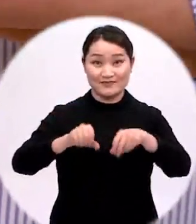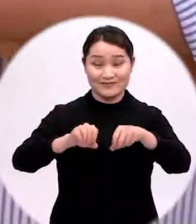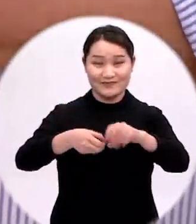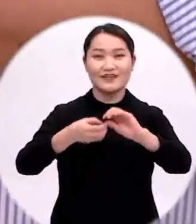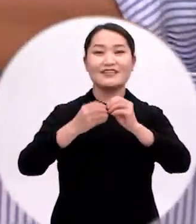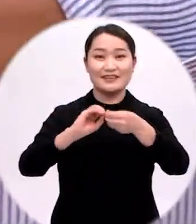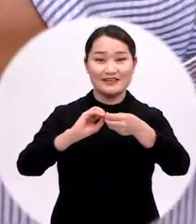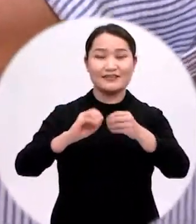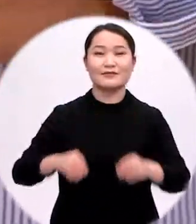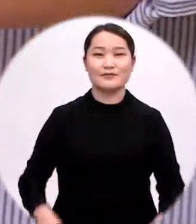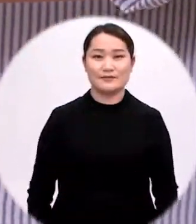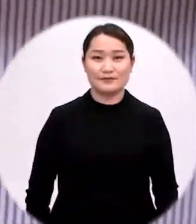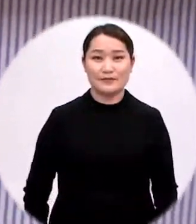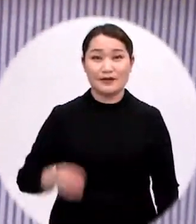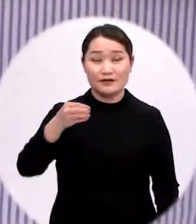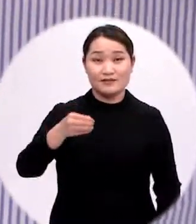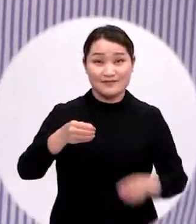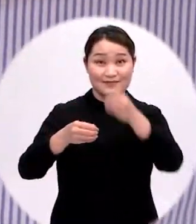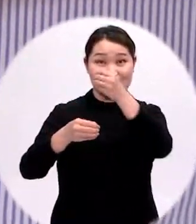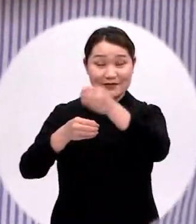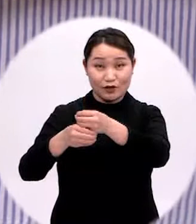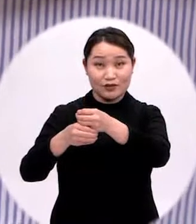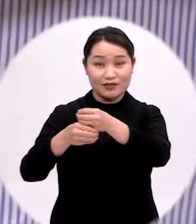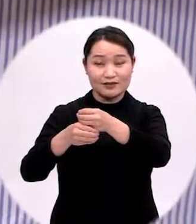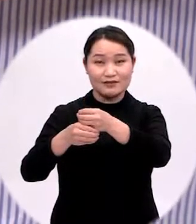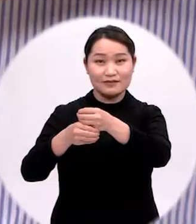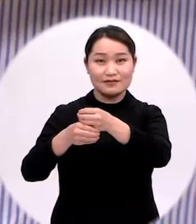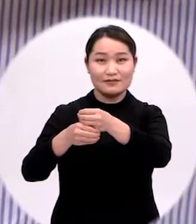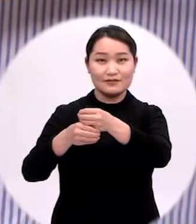зүйлсийг тийм ээ асгахгүйгээр юулж болох нэ. Багш нь харуулъя.